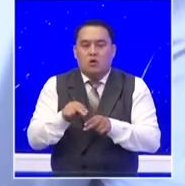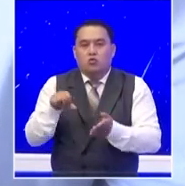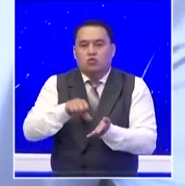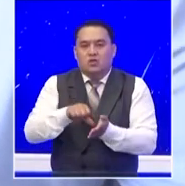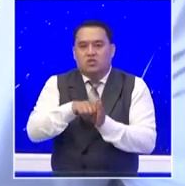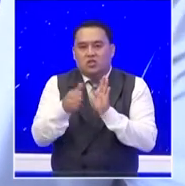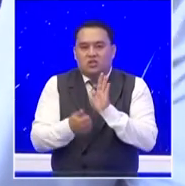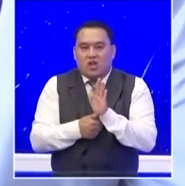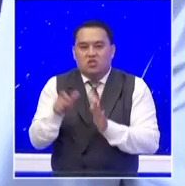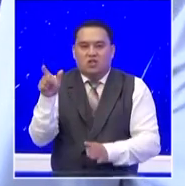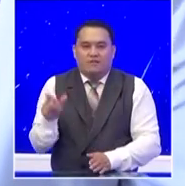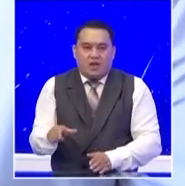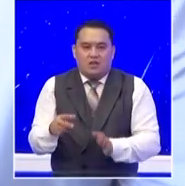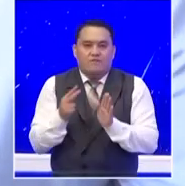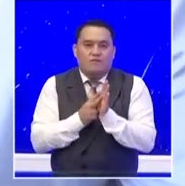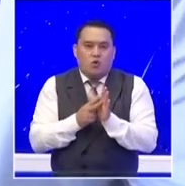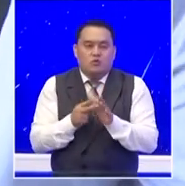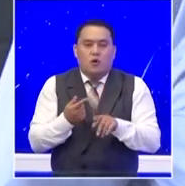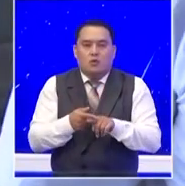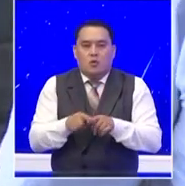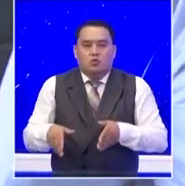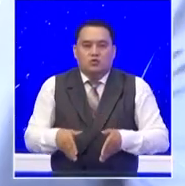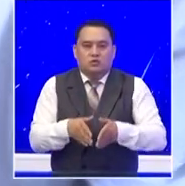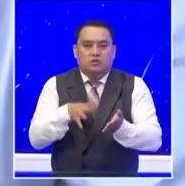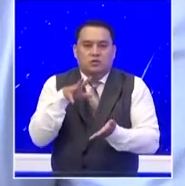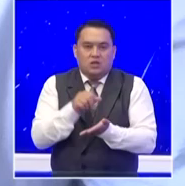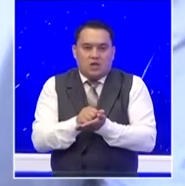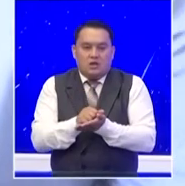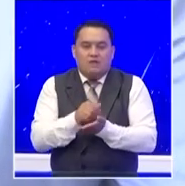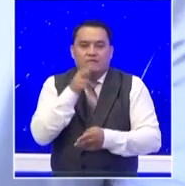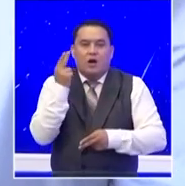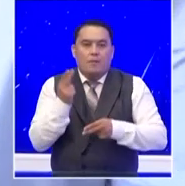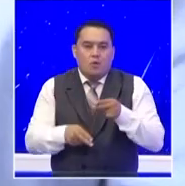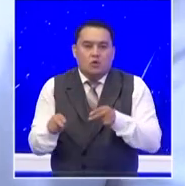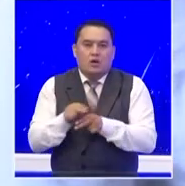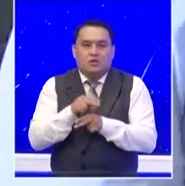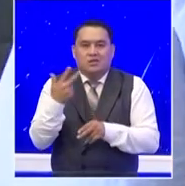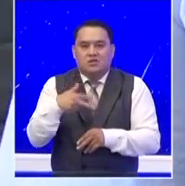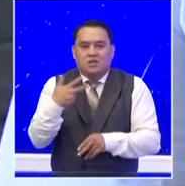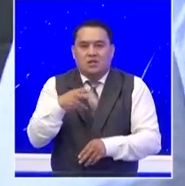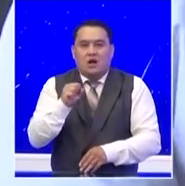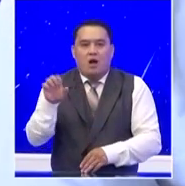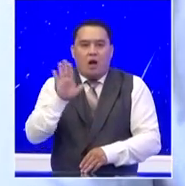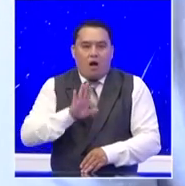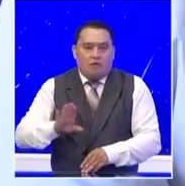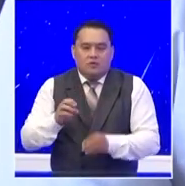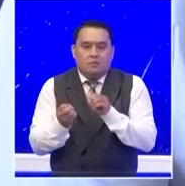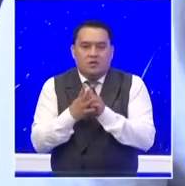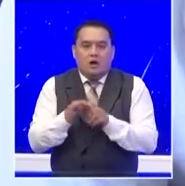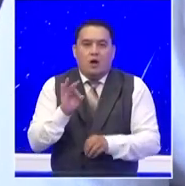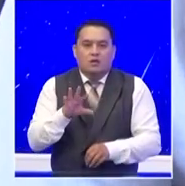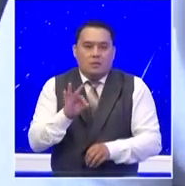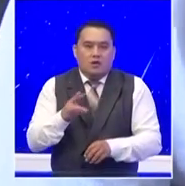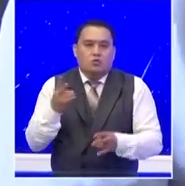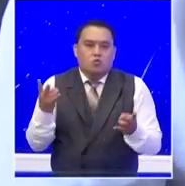участвуют 16 человек, 8 из которых по дорожной карте занятости. Срок окончания ремонта 30 августа. До 15 октября нам нужно